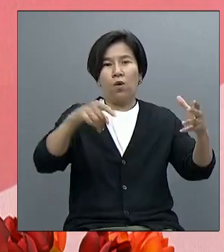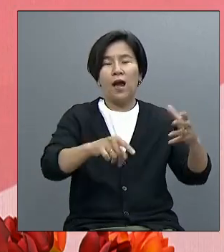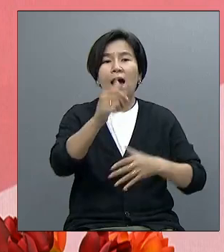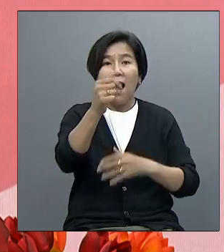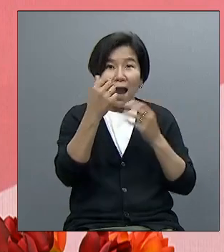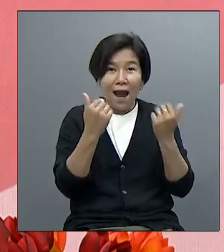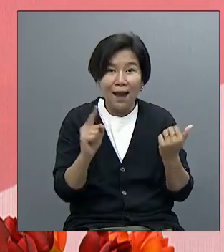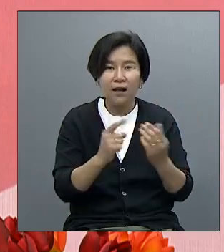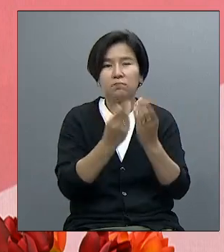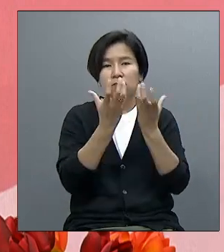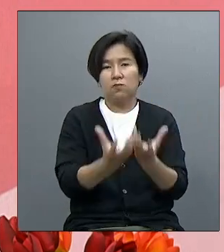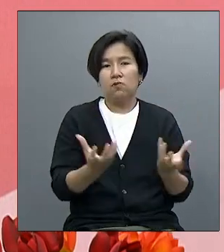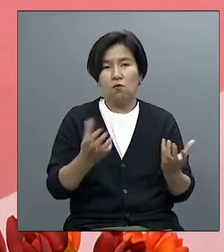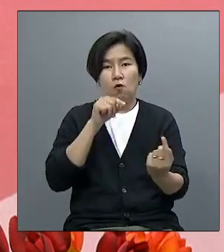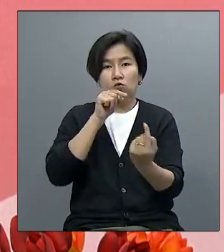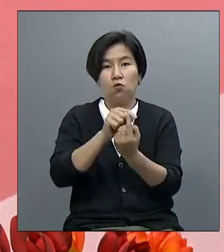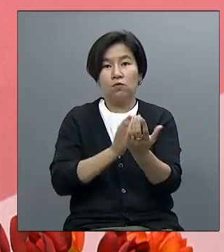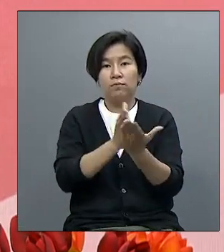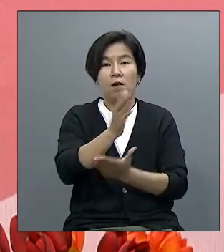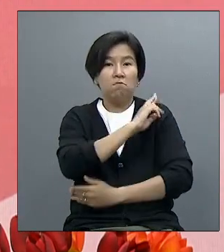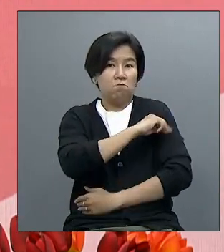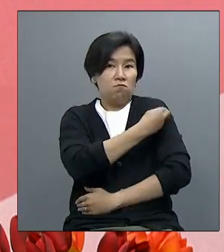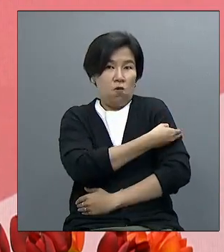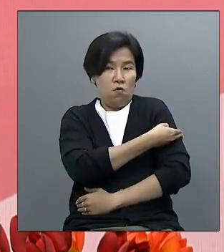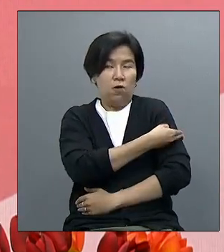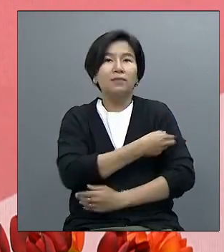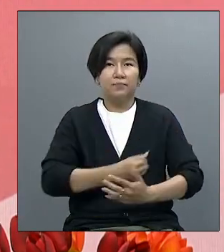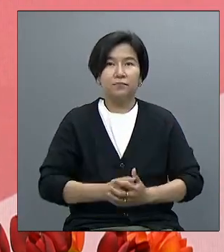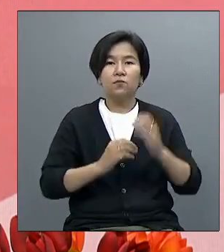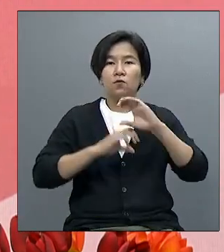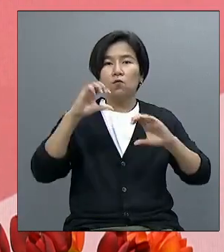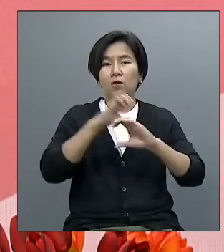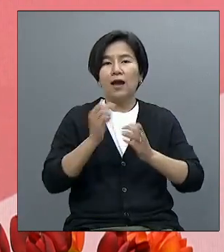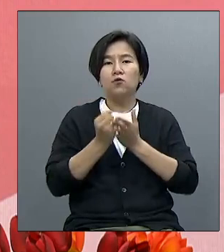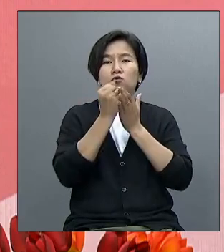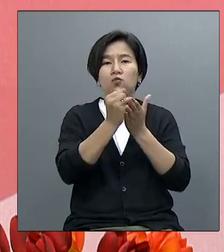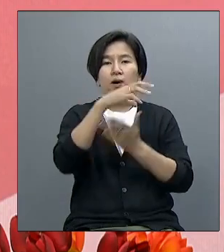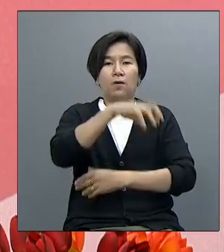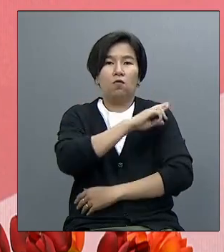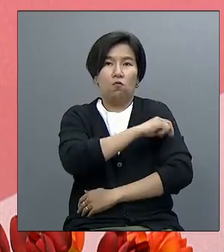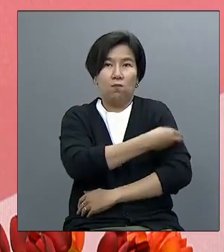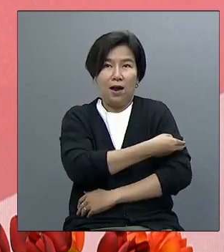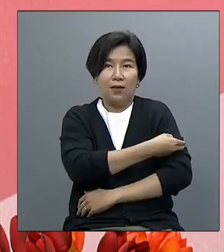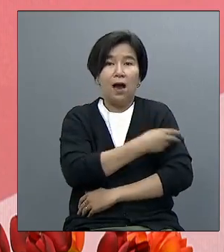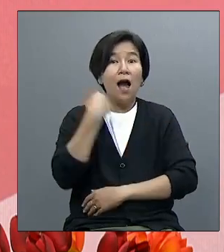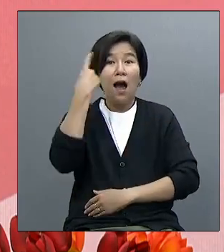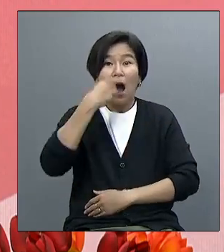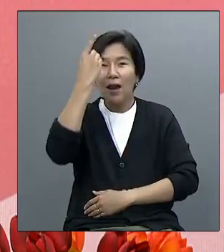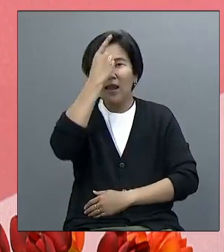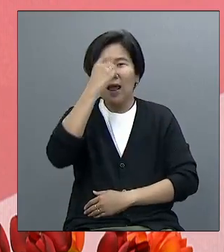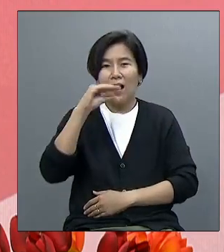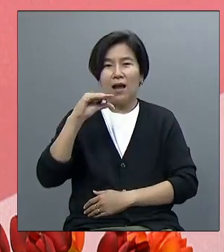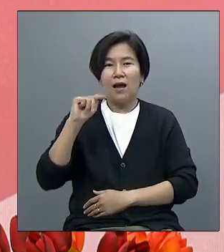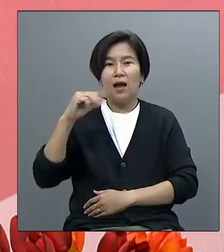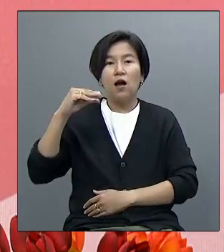องมืออุปกรณ์ทางการแพทย์ของโครงการ1คนไหว้หลายคนให้นะครับโครงการนี้เราทราบดีอยู่แล้วเป็นของคุณโตโน่ภาคินนะครับซึ่งได้ดำเนิน